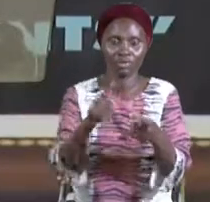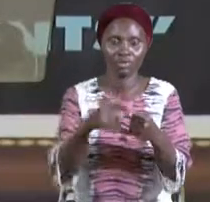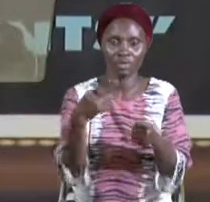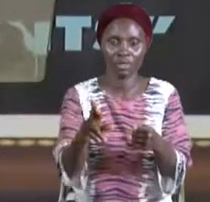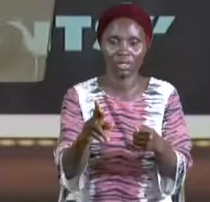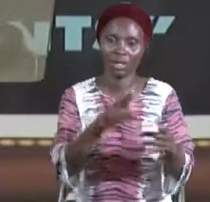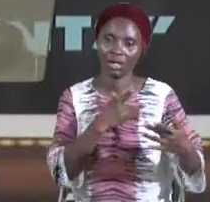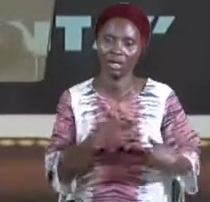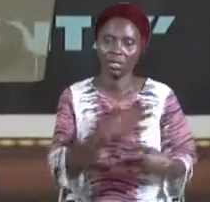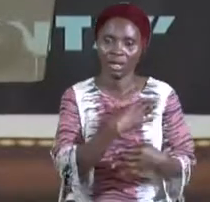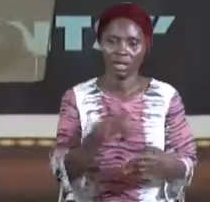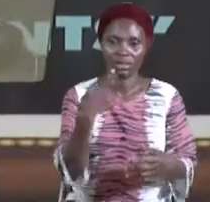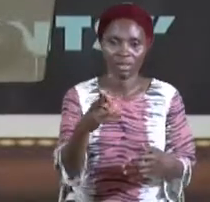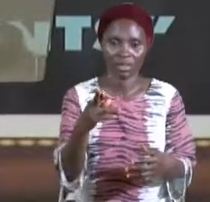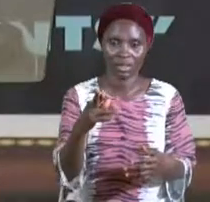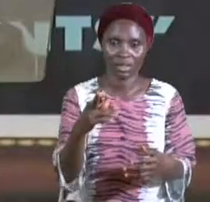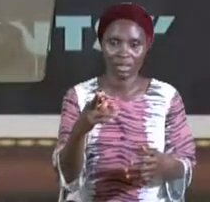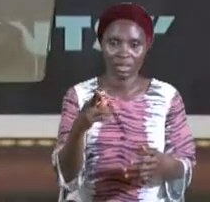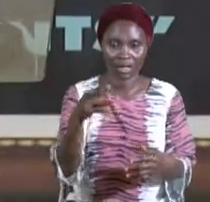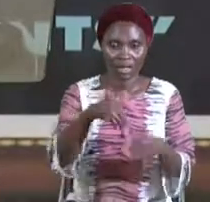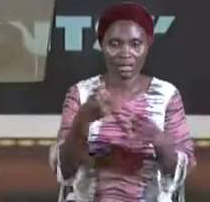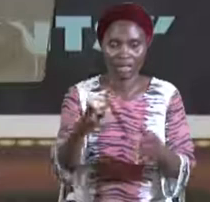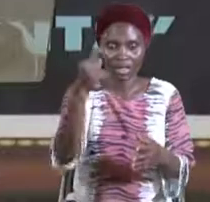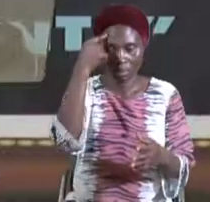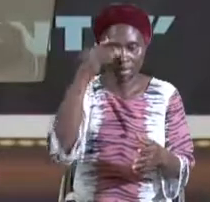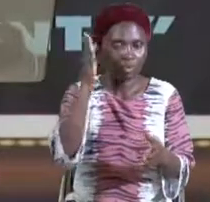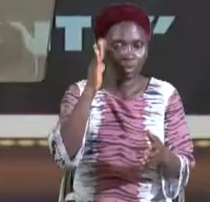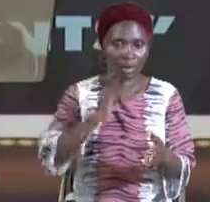et dans leur esprit.